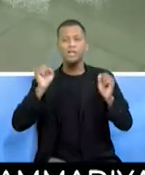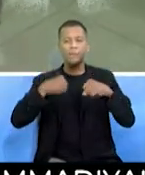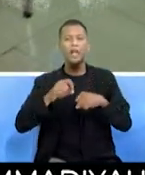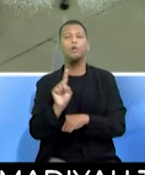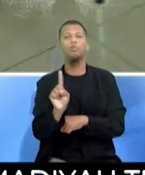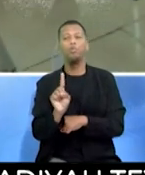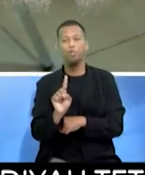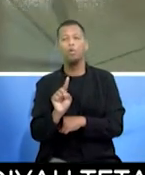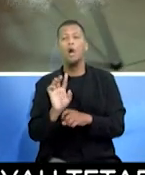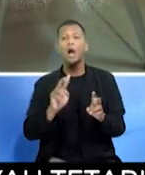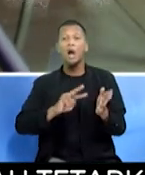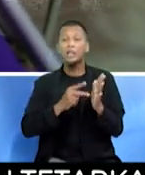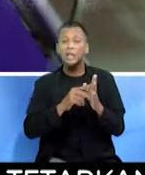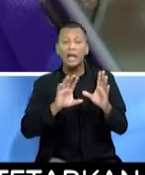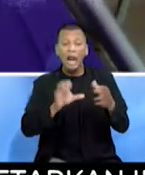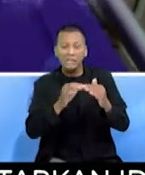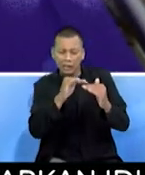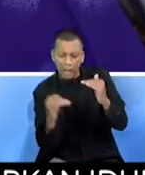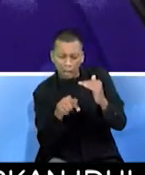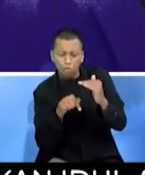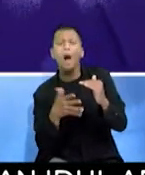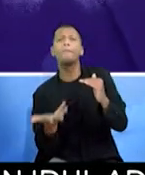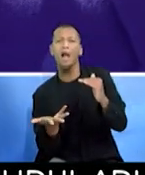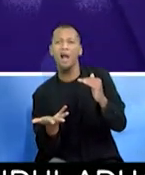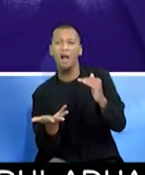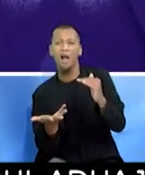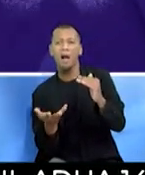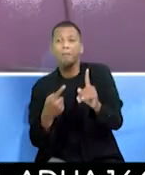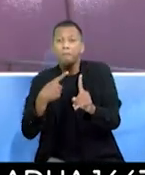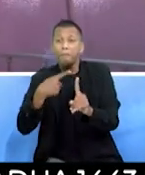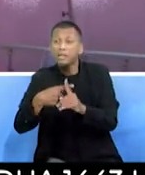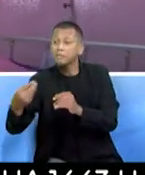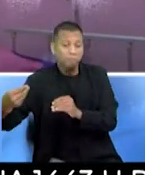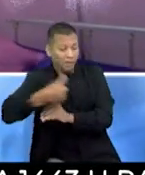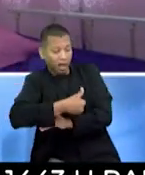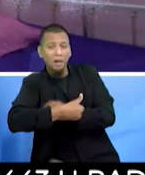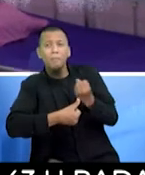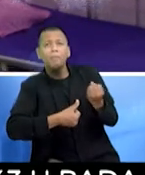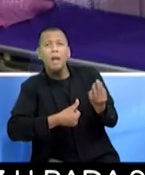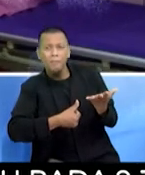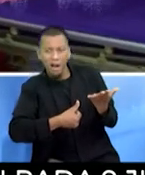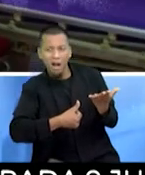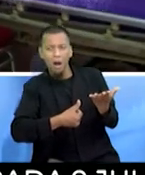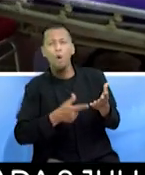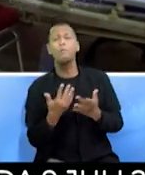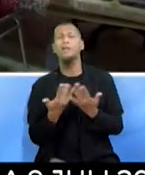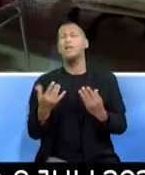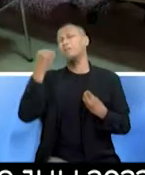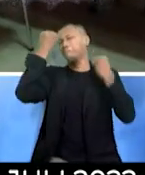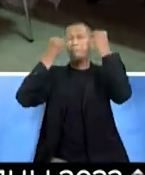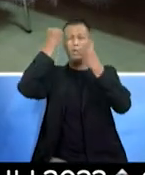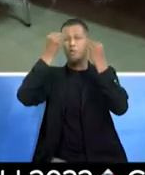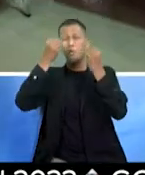apa dan bagaimana konsekuensinya, termasuk dengan iuran barusan yang memang menjadi concern masyarakat, terus nanti iurannya seperti apa. Nah, ini yang